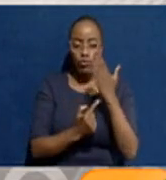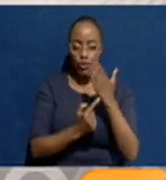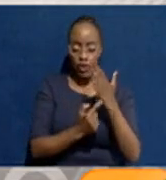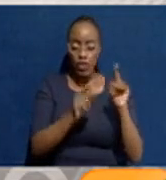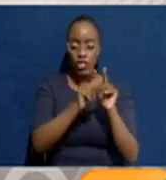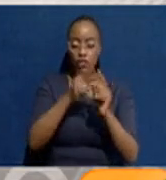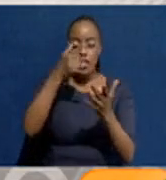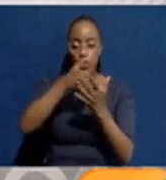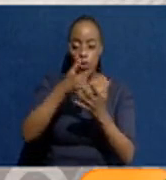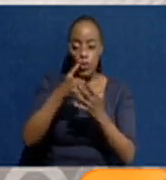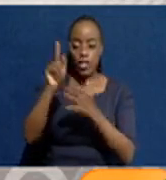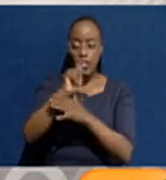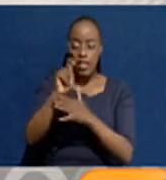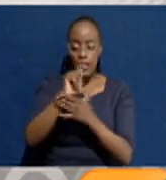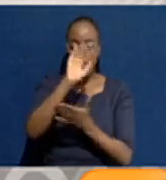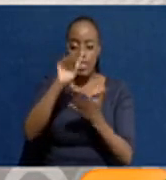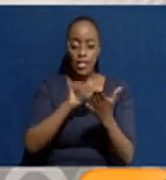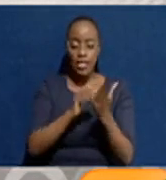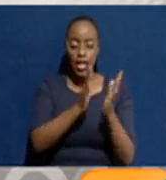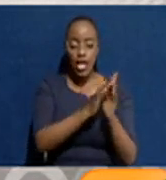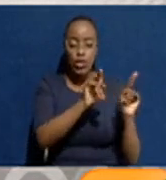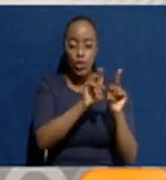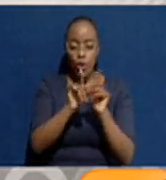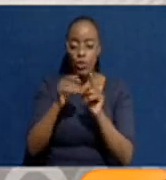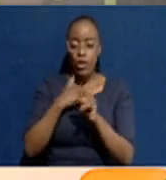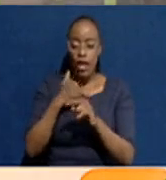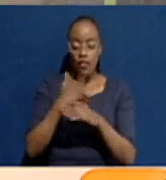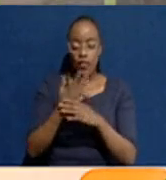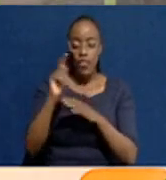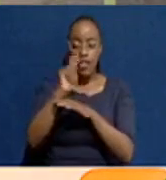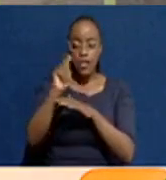vikiwemo vituo vya kutoa mafunzo kwa vijana na vile vya mafunzo anuwai.